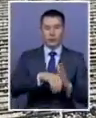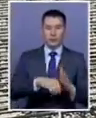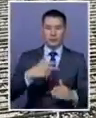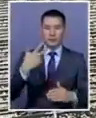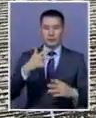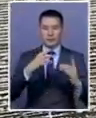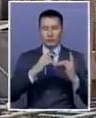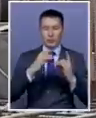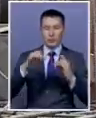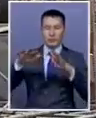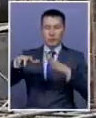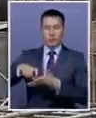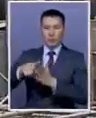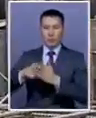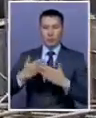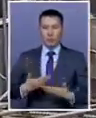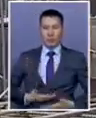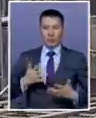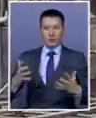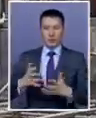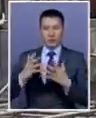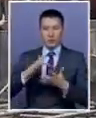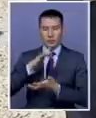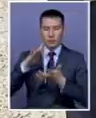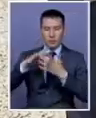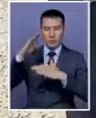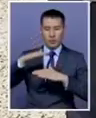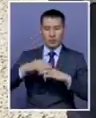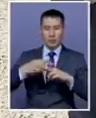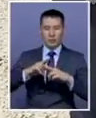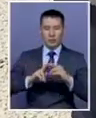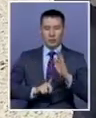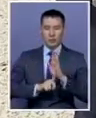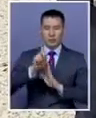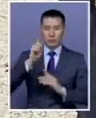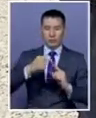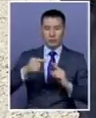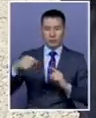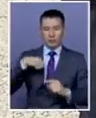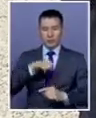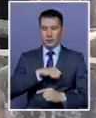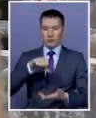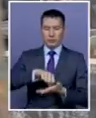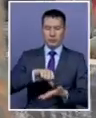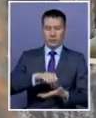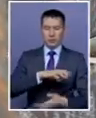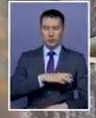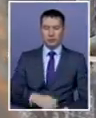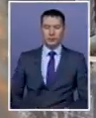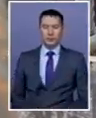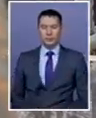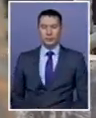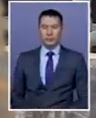төсек жансақтау бөліміне арналған. Қала әкімі Бақытжан Сағынтаев құрылыстың басталуына өзі қатысып, алғашқы іргетасын